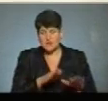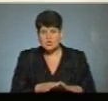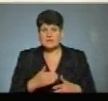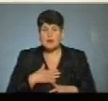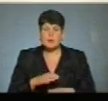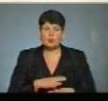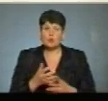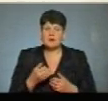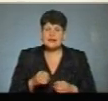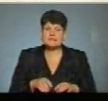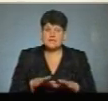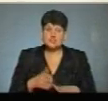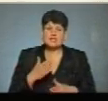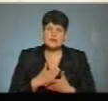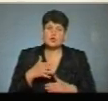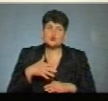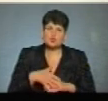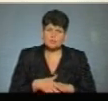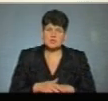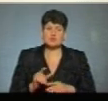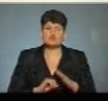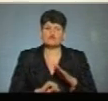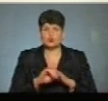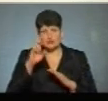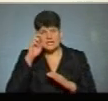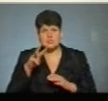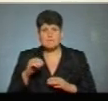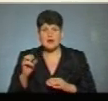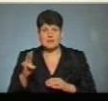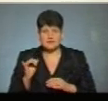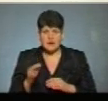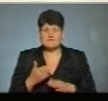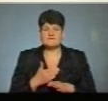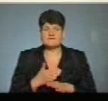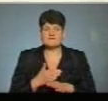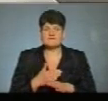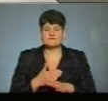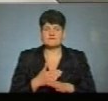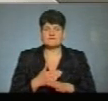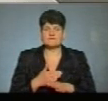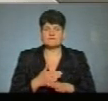забезпечить. Нами прийнято рішення було, і десь вже є розуміння, що з фонду держмайна виділяється